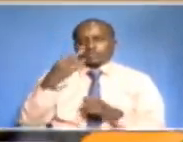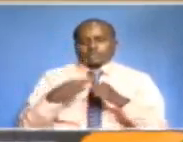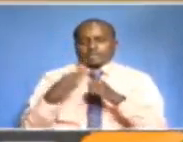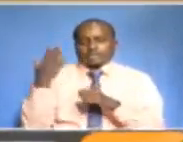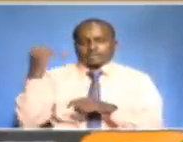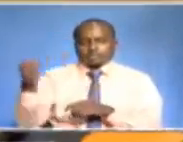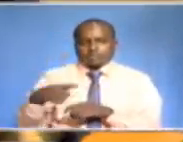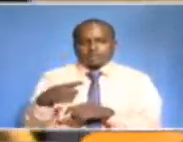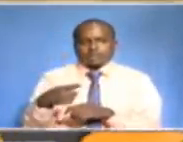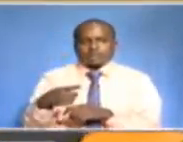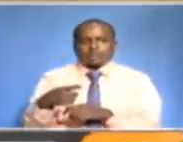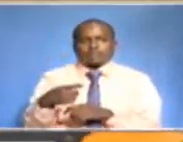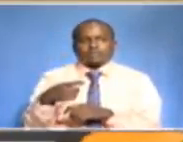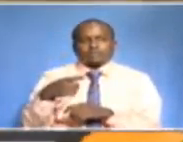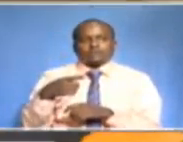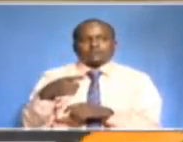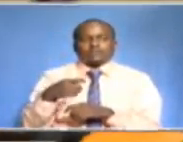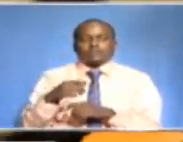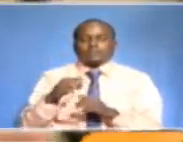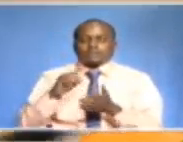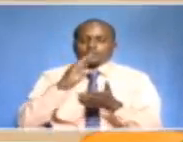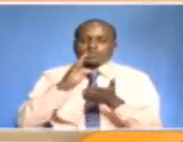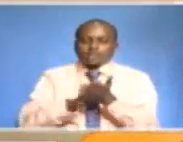Cheb Cati alimandi barua